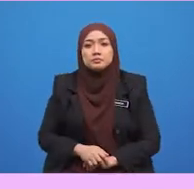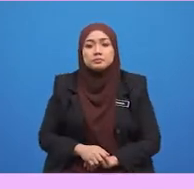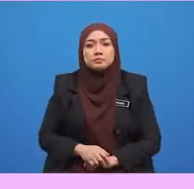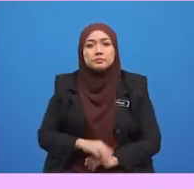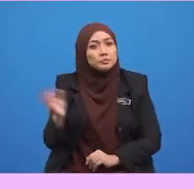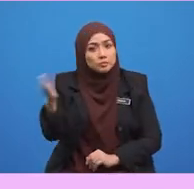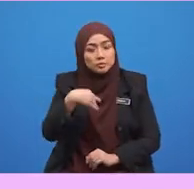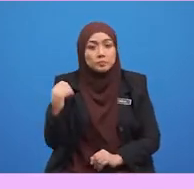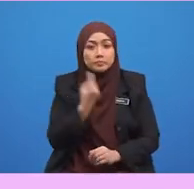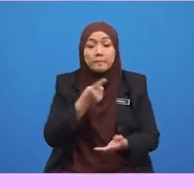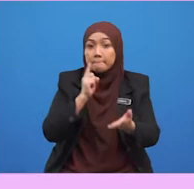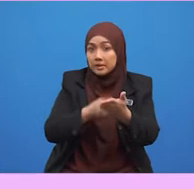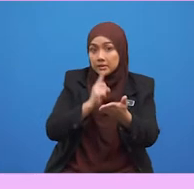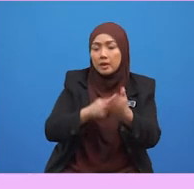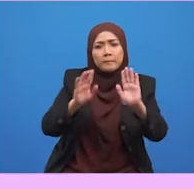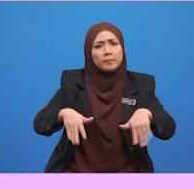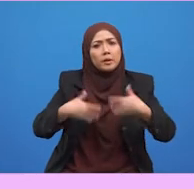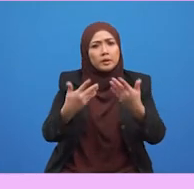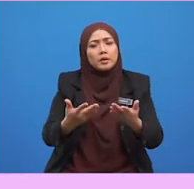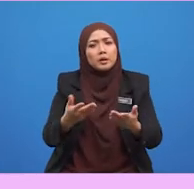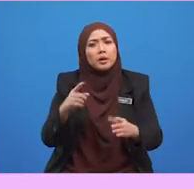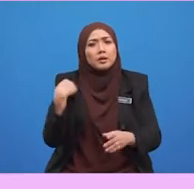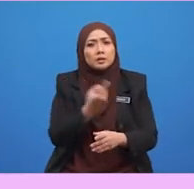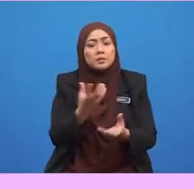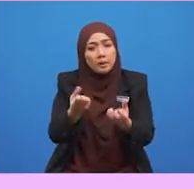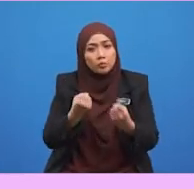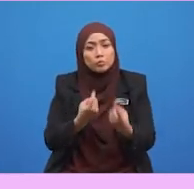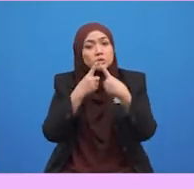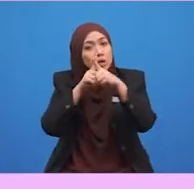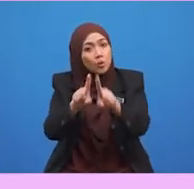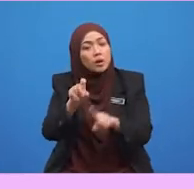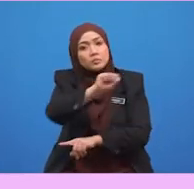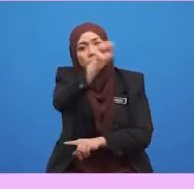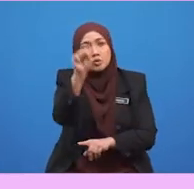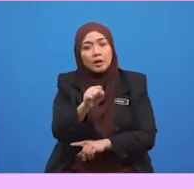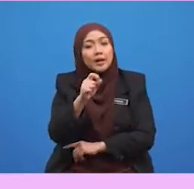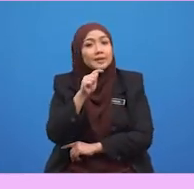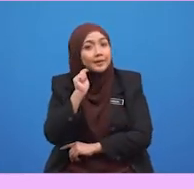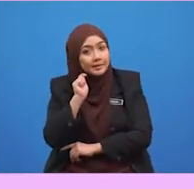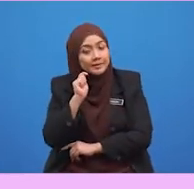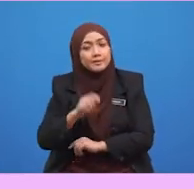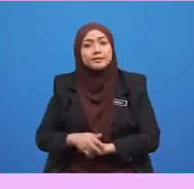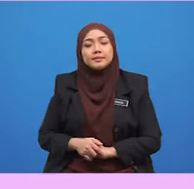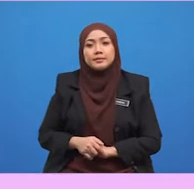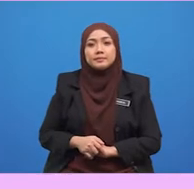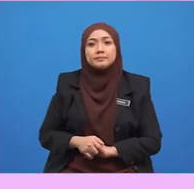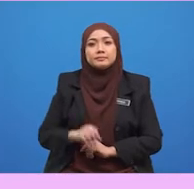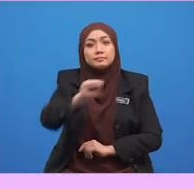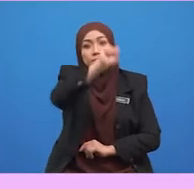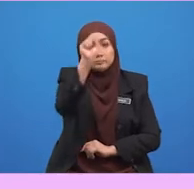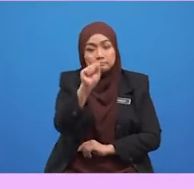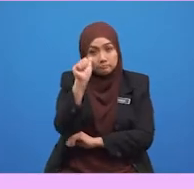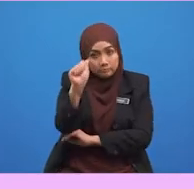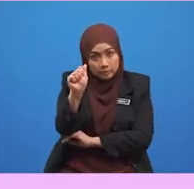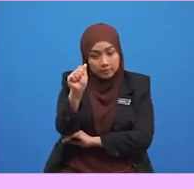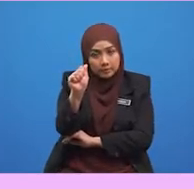kita bincangkan bagaimana untuk menyelesaikan kedua-dua soalan ini. Soalan